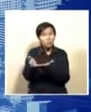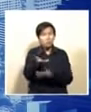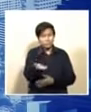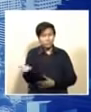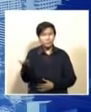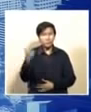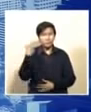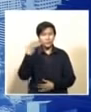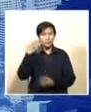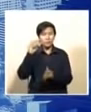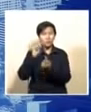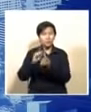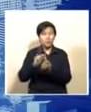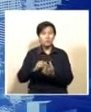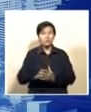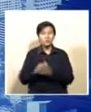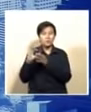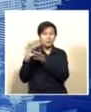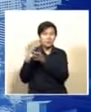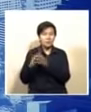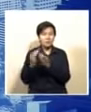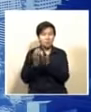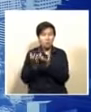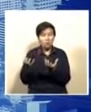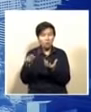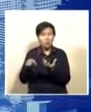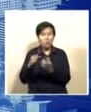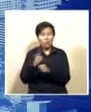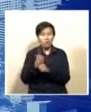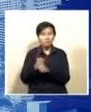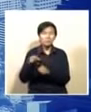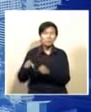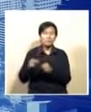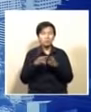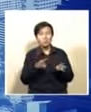ครับกราบเรียนเชิญท่านครับครับผมครับ